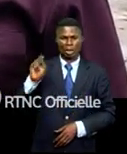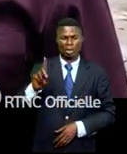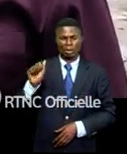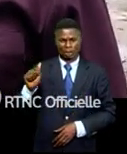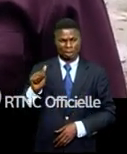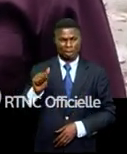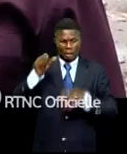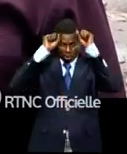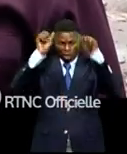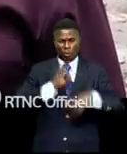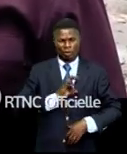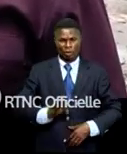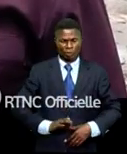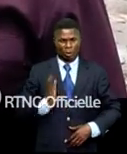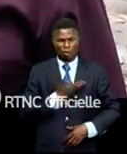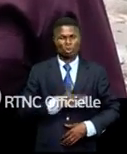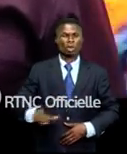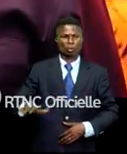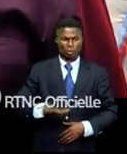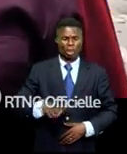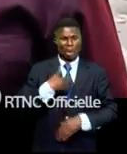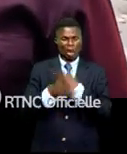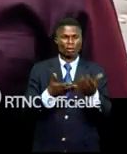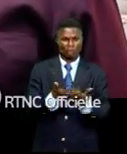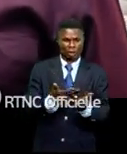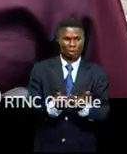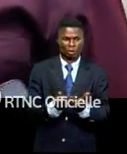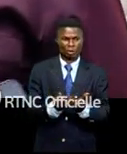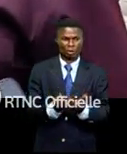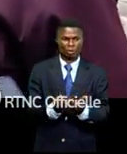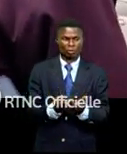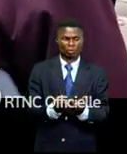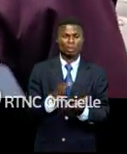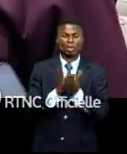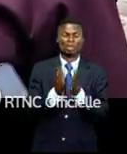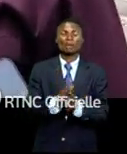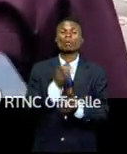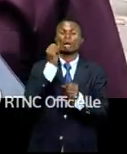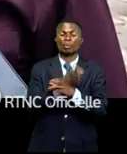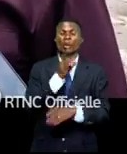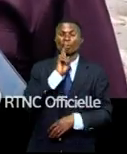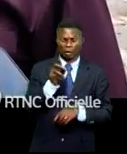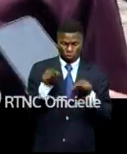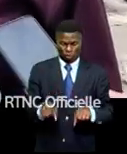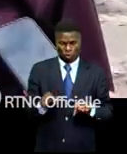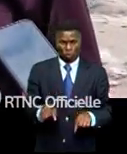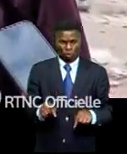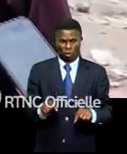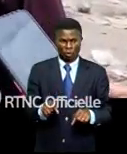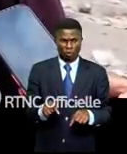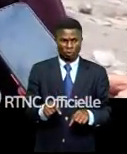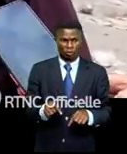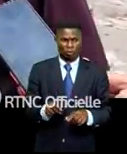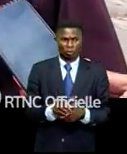République, Félix-Antoine Tshisekedi Tshilombo, a fait, ça se matérialise aujourd'hui.